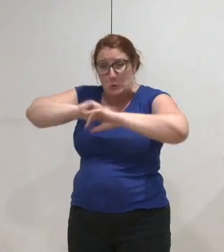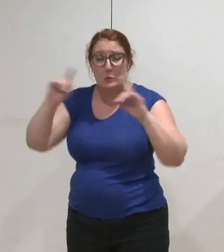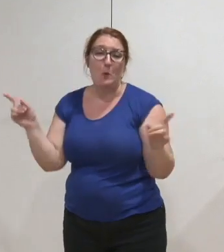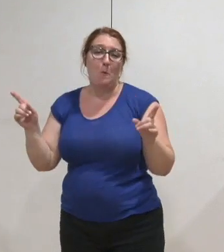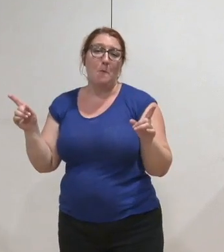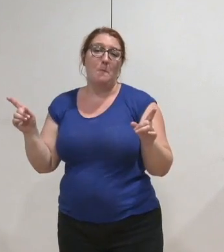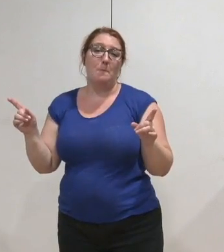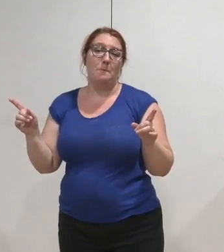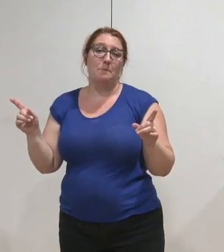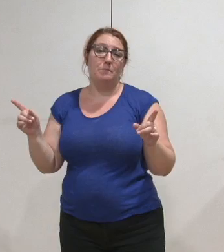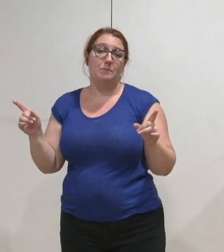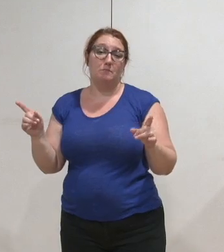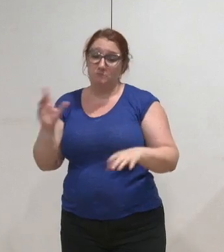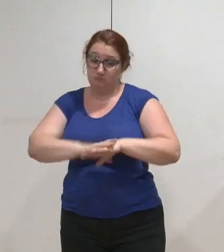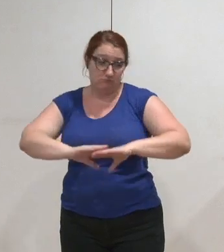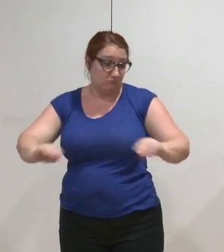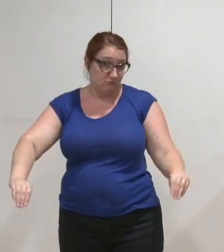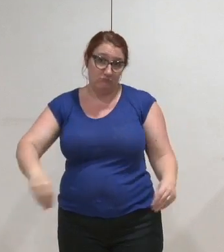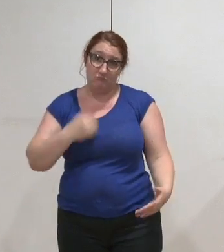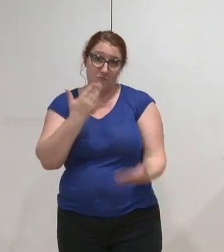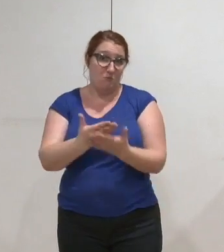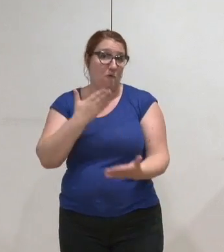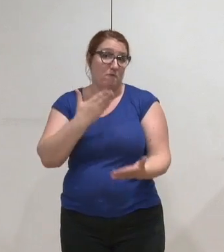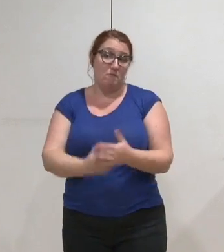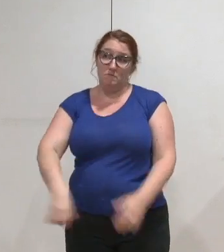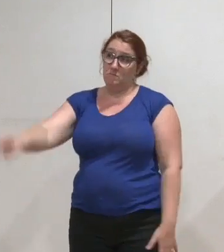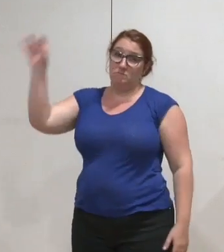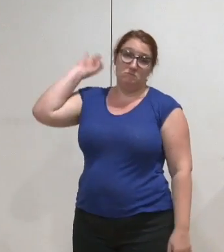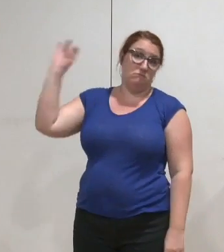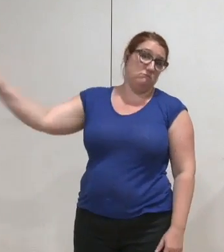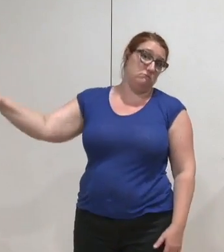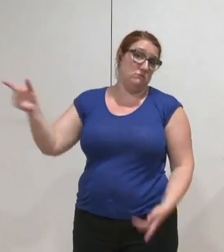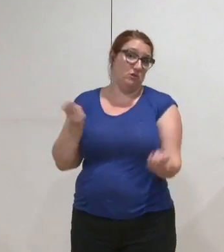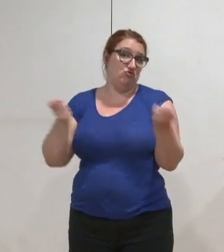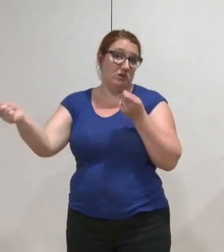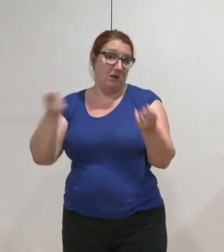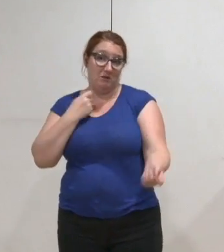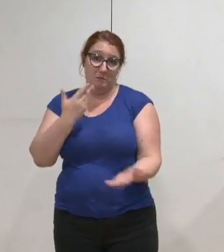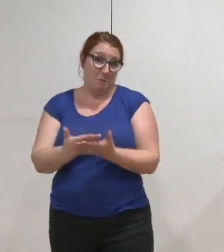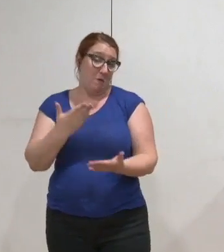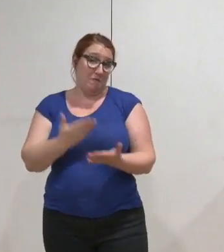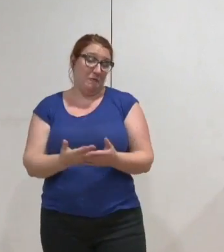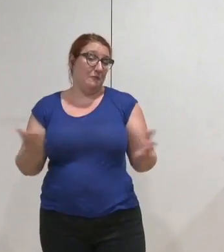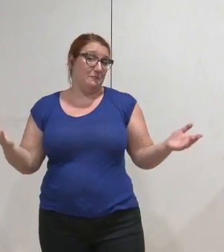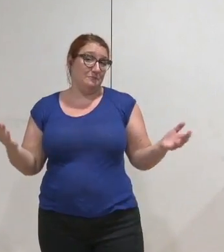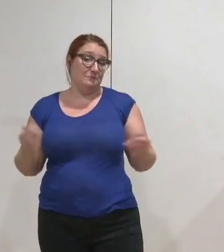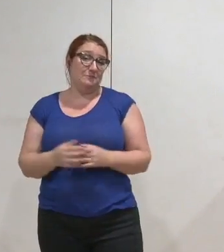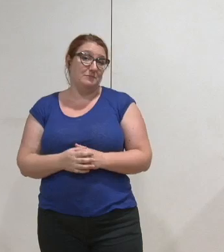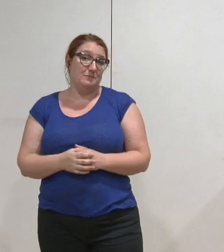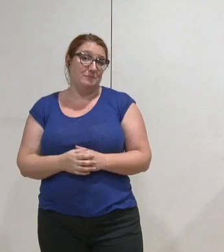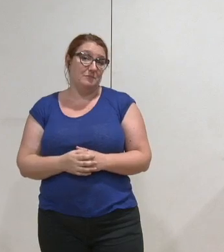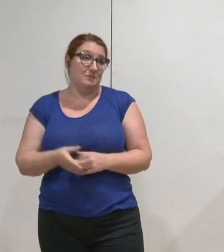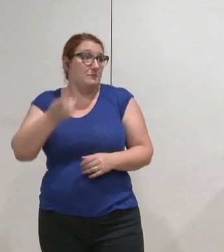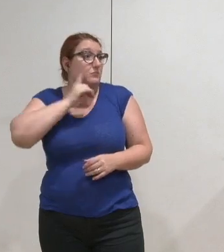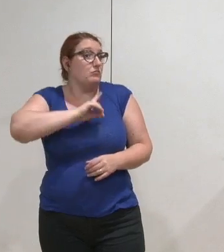avez de facto refusé de gérer cette question là alors que vous auriez très